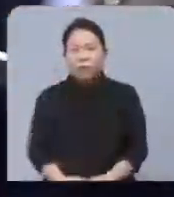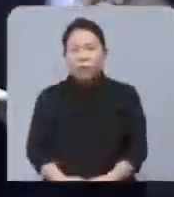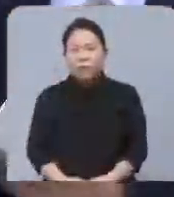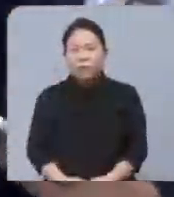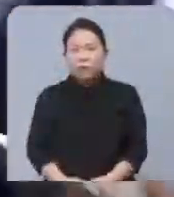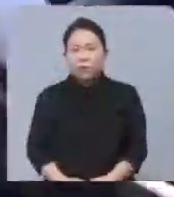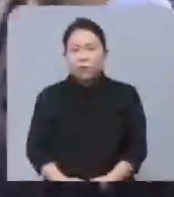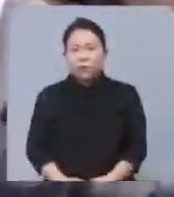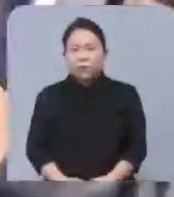입니다